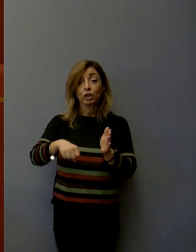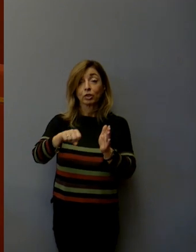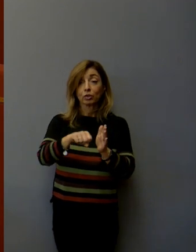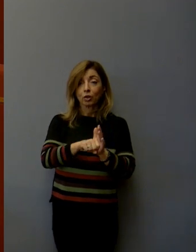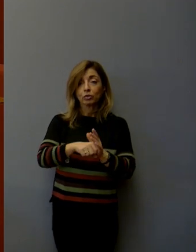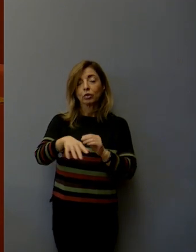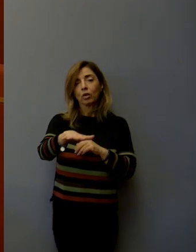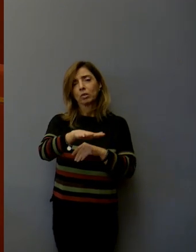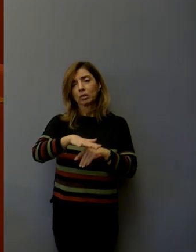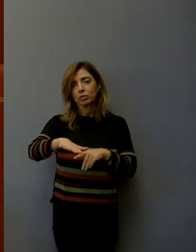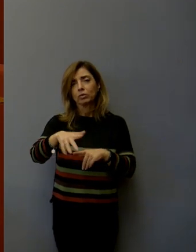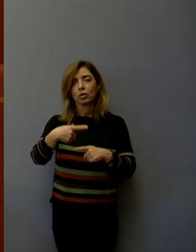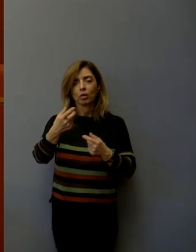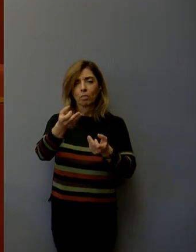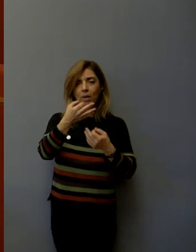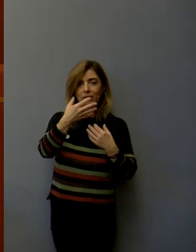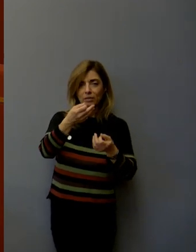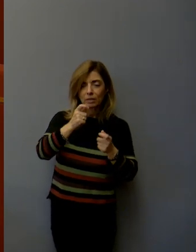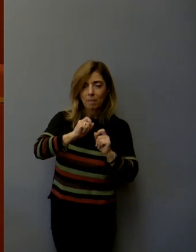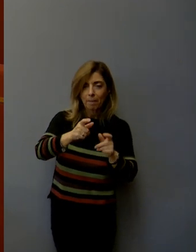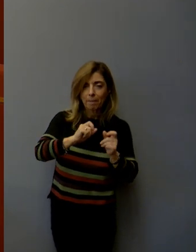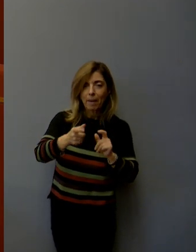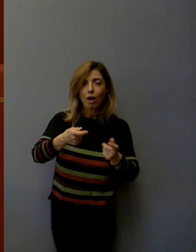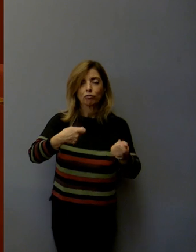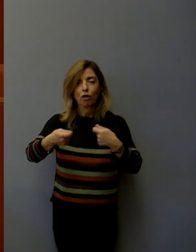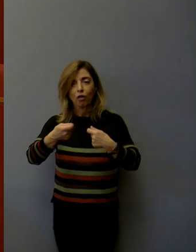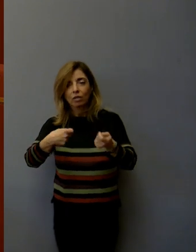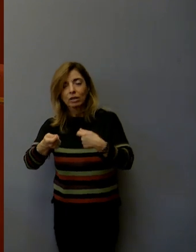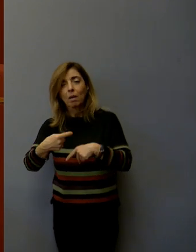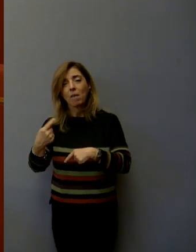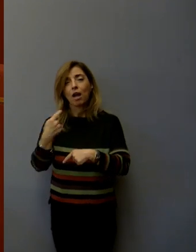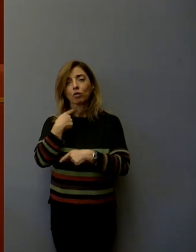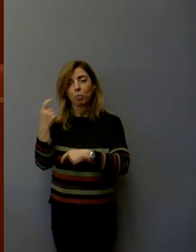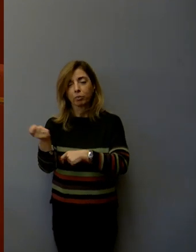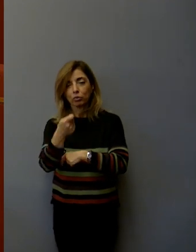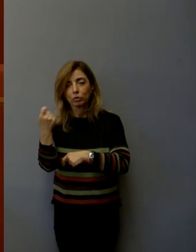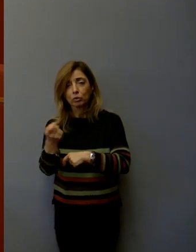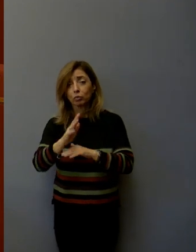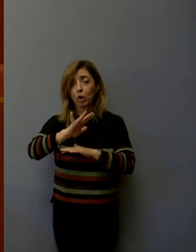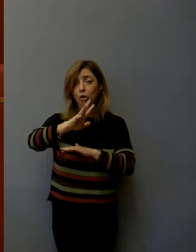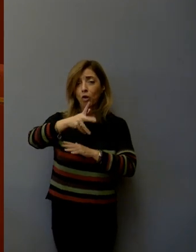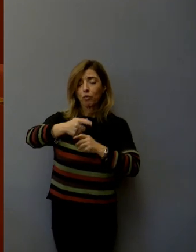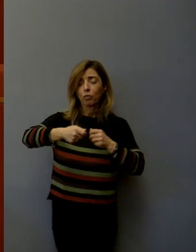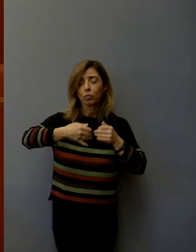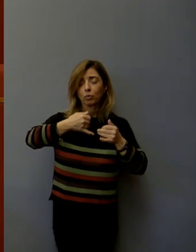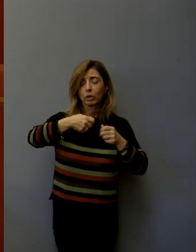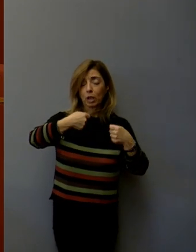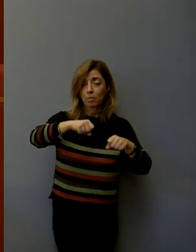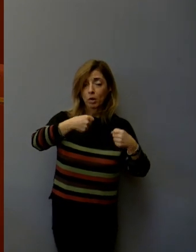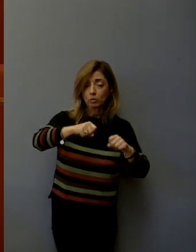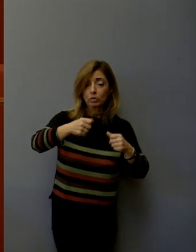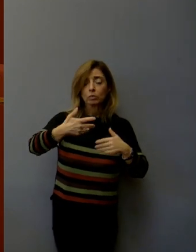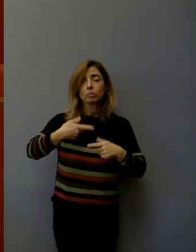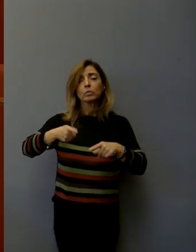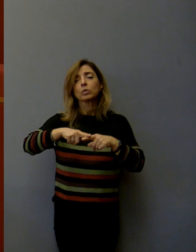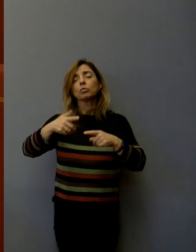per spaccio prostituzione contrabbando rapine furti di motocicli ci sono giardini pubblici comunali che non sono godibili perché ci sono degli atti